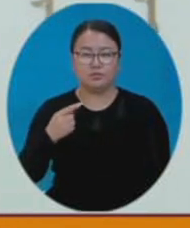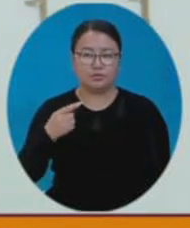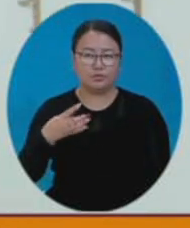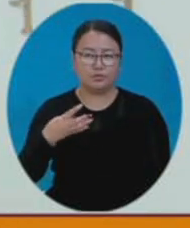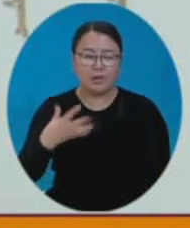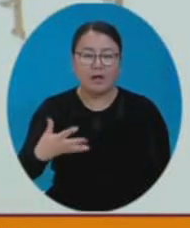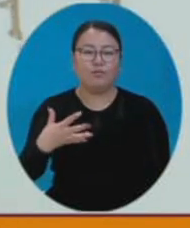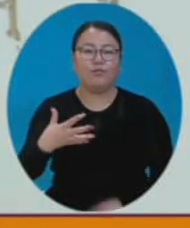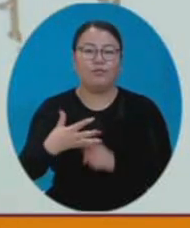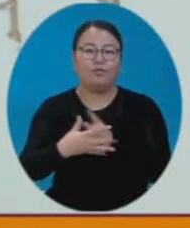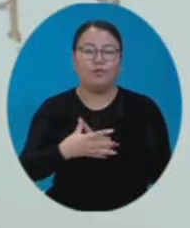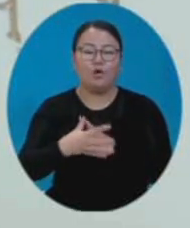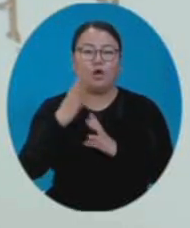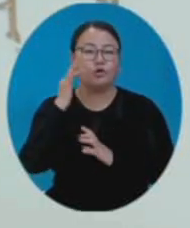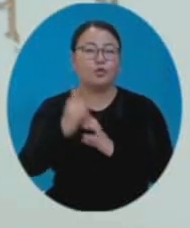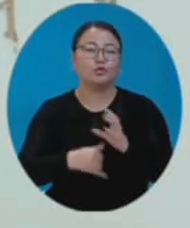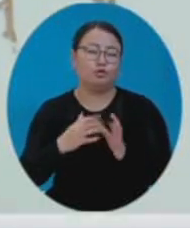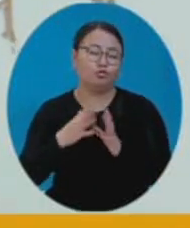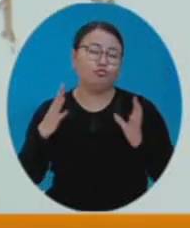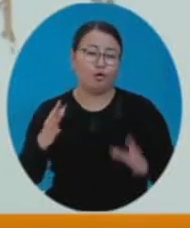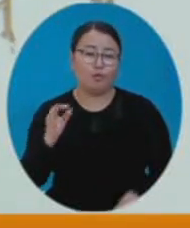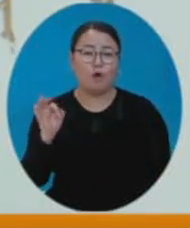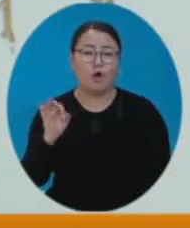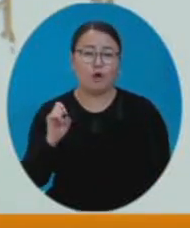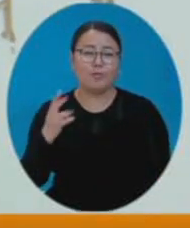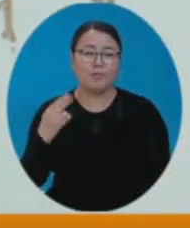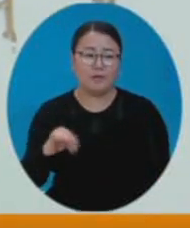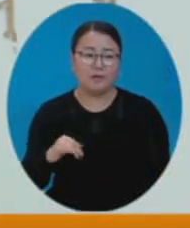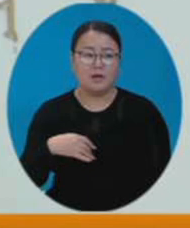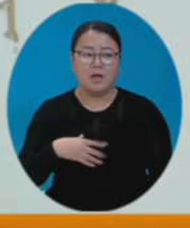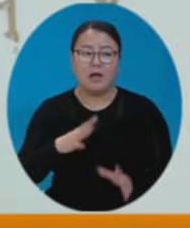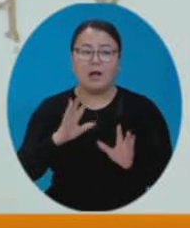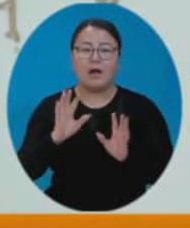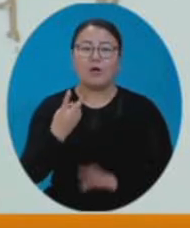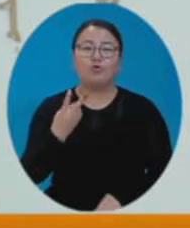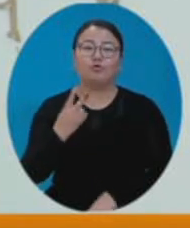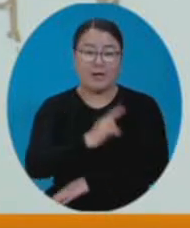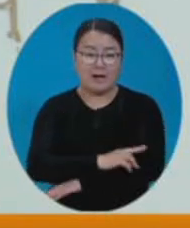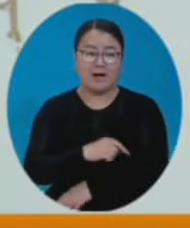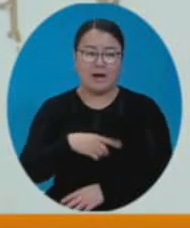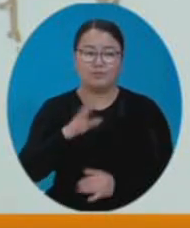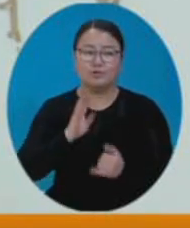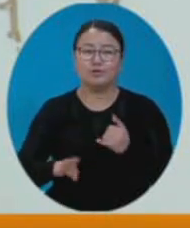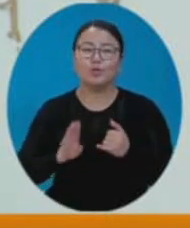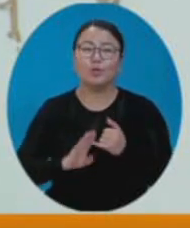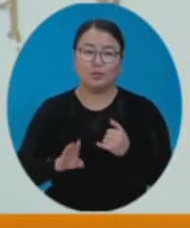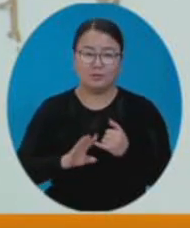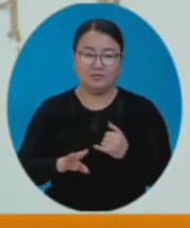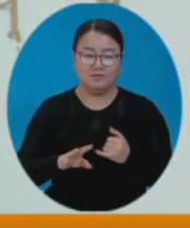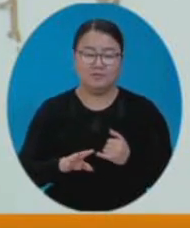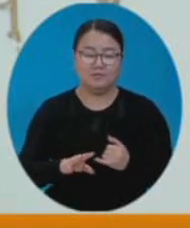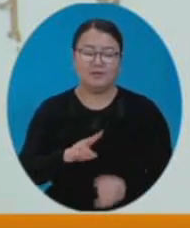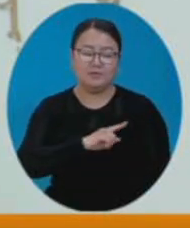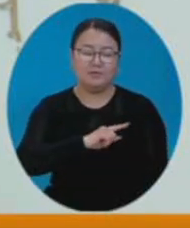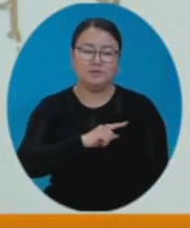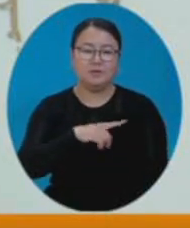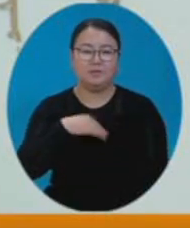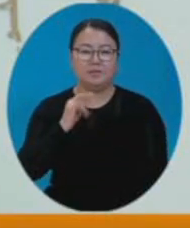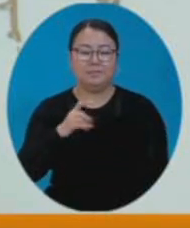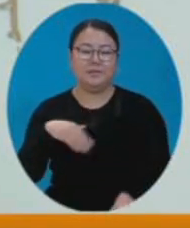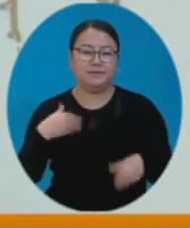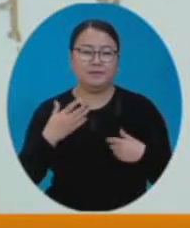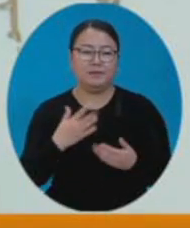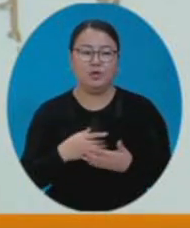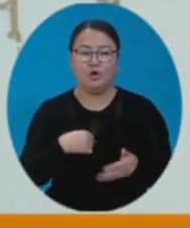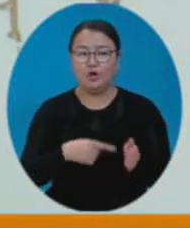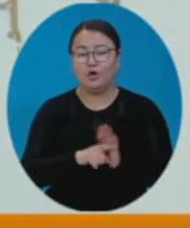том улсын олимпиад болох гэж байна. Тэгээд 12 дугаар ангичаас сүүлийн маань олимпиад. Тэгээд баяртай байна юм. Тийм, би анх